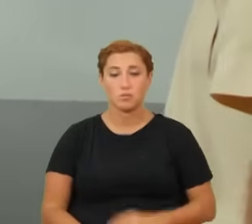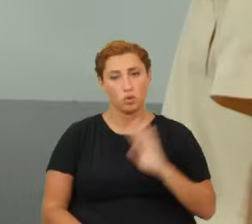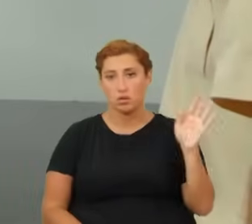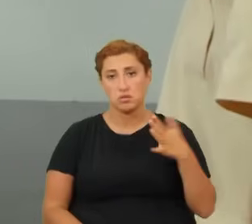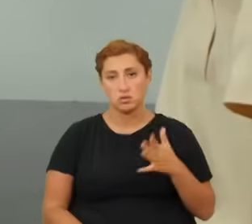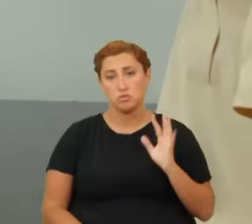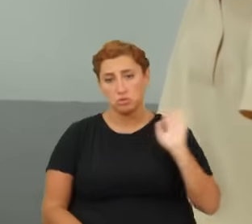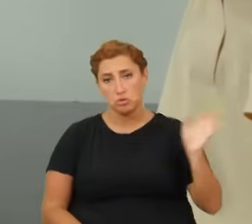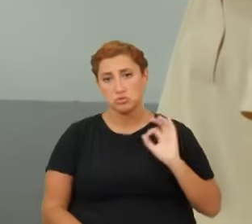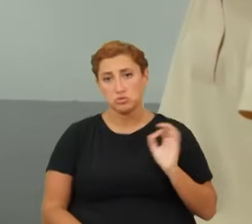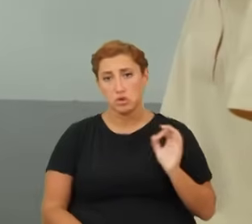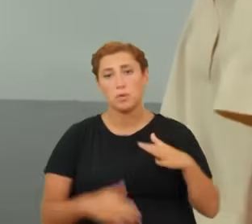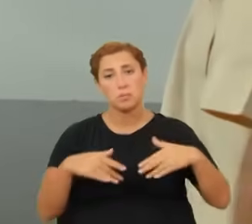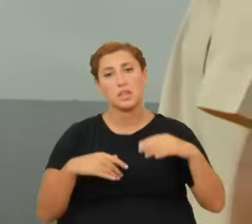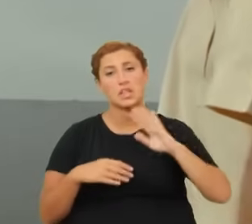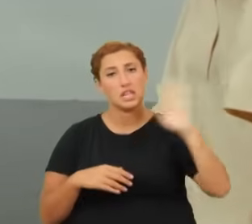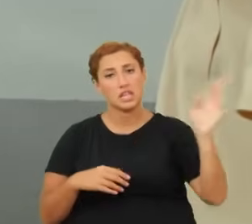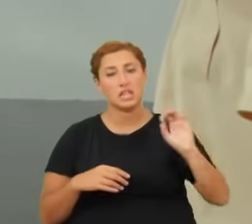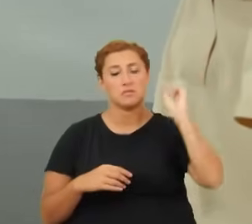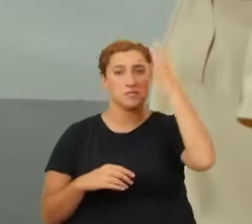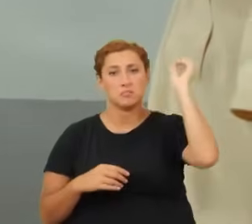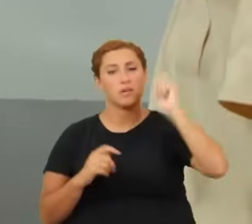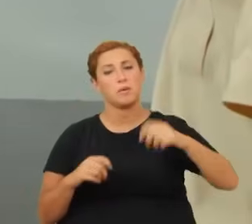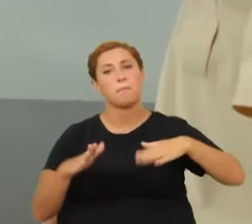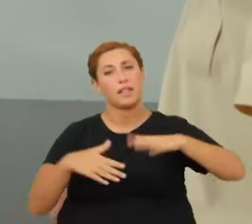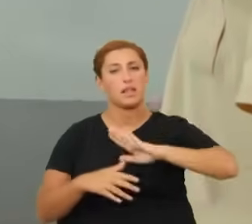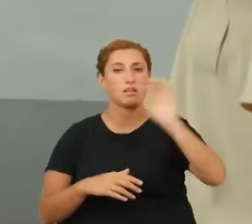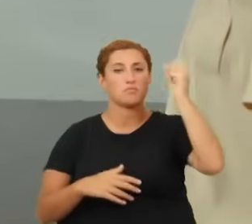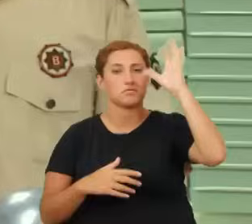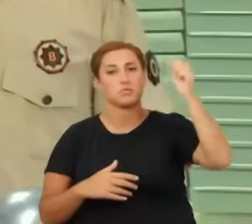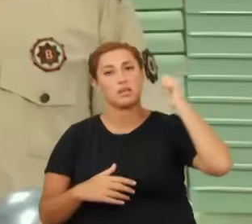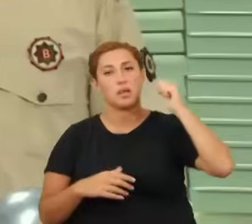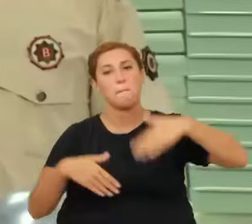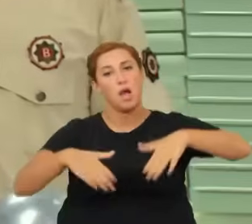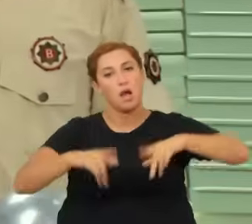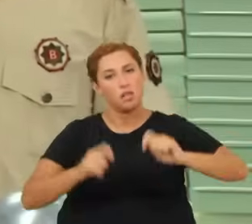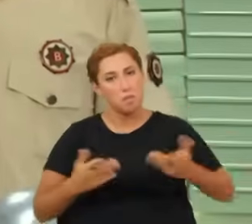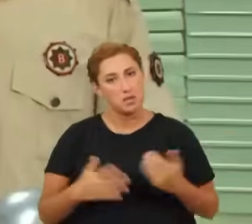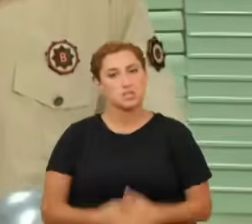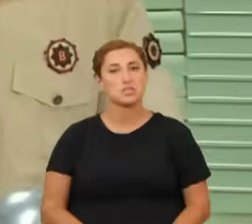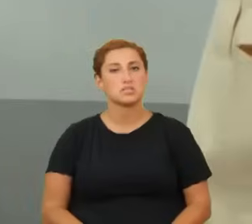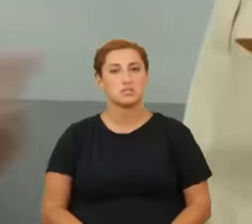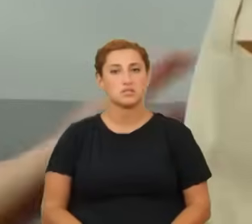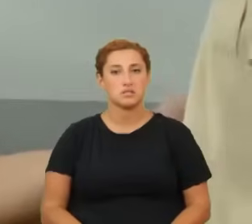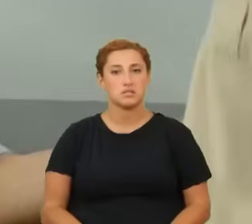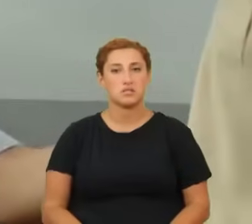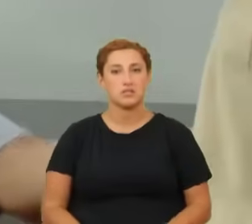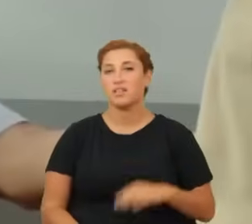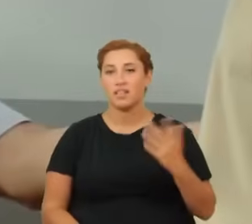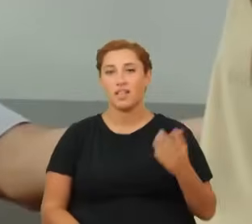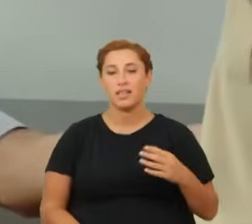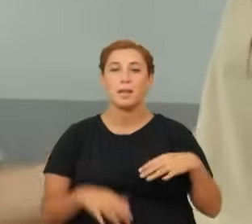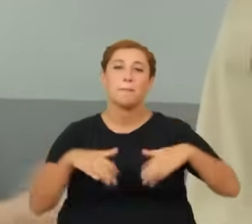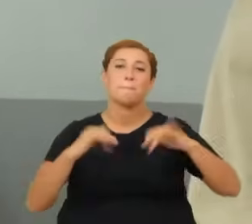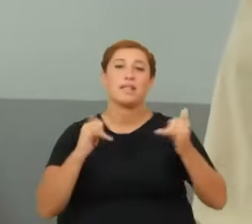Gideriz herhalde, gideriz tabii. Pikniğe gideriz, sirenleri yaka yaka pikniğe gideriz. Sirenleri yaka yaka mangal yakarız. Eğleniriz,